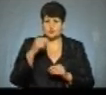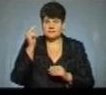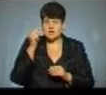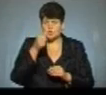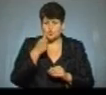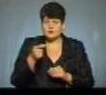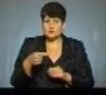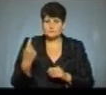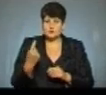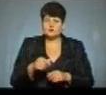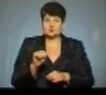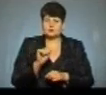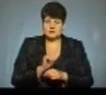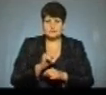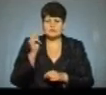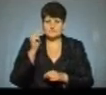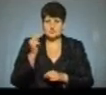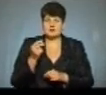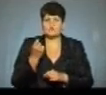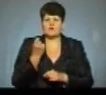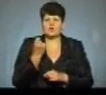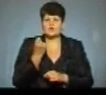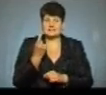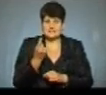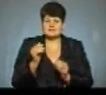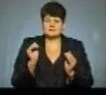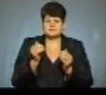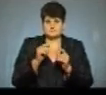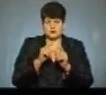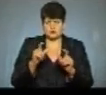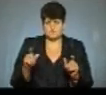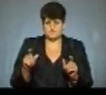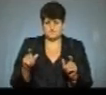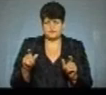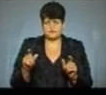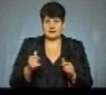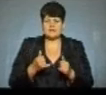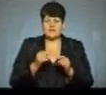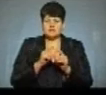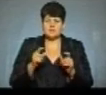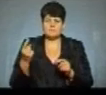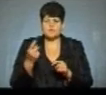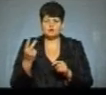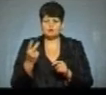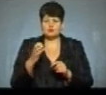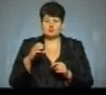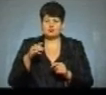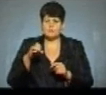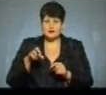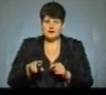на Тернопільщині призупинили навчання в 11 малокомплектних школах. Для шкіл 1-2 ступеня, як у